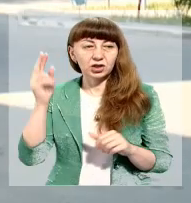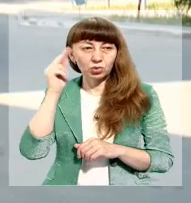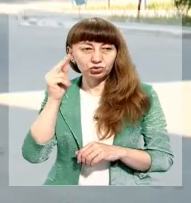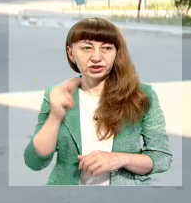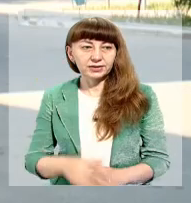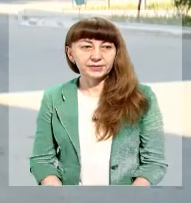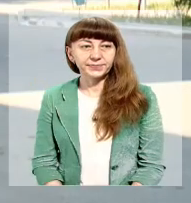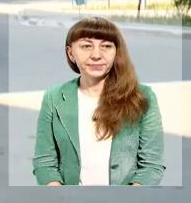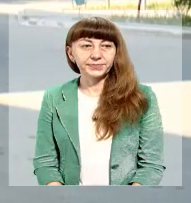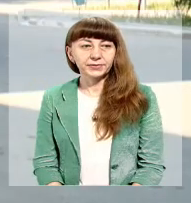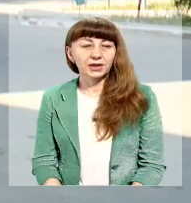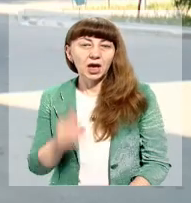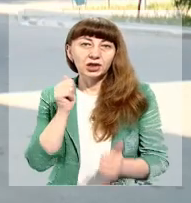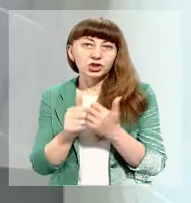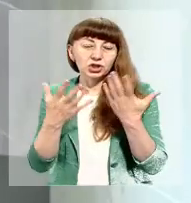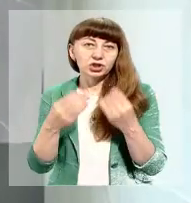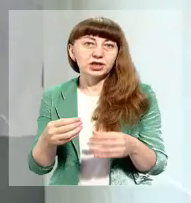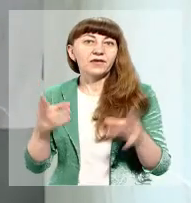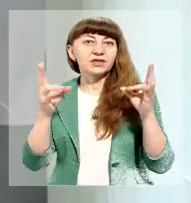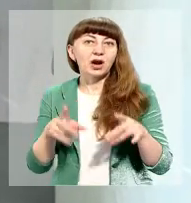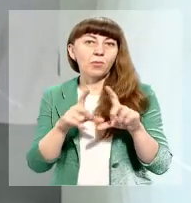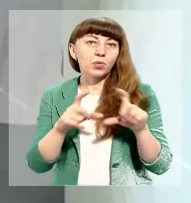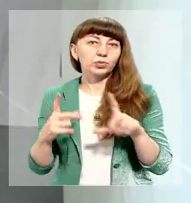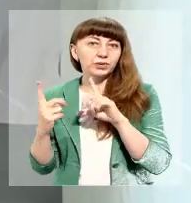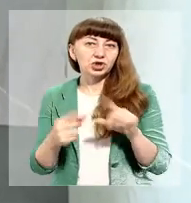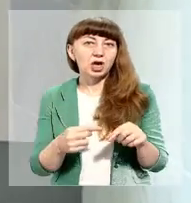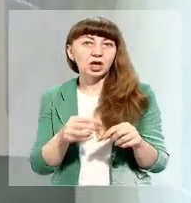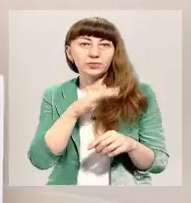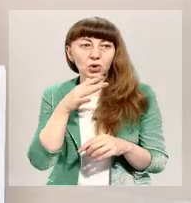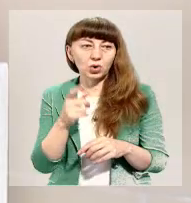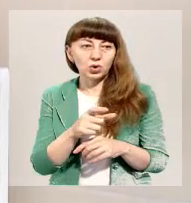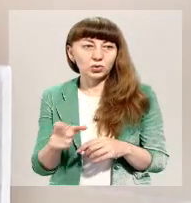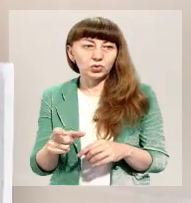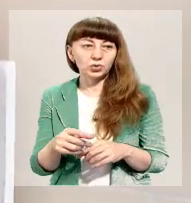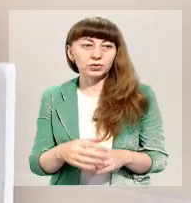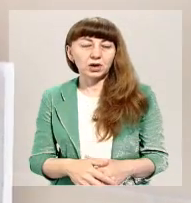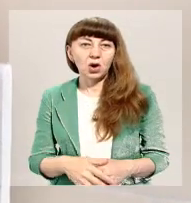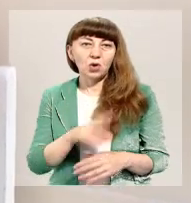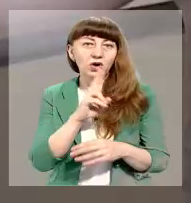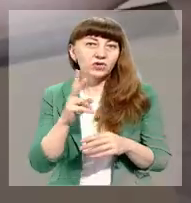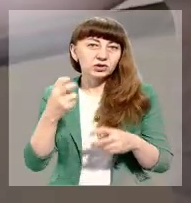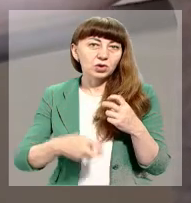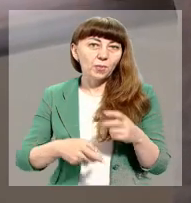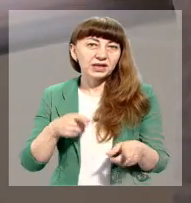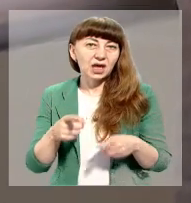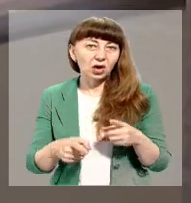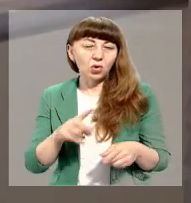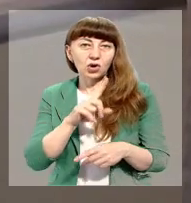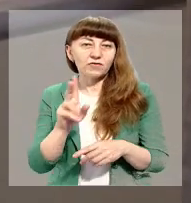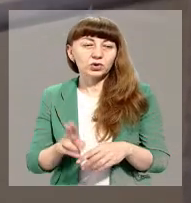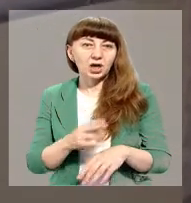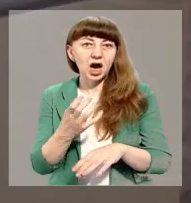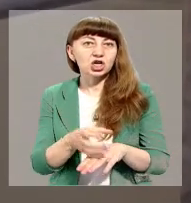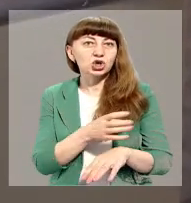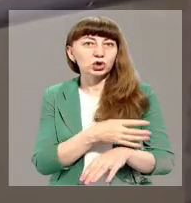Травматология орталығына күн сайын ондаған адам келеді. Біреуінің аяғы сынса, енді бірінің денесін күйік шалған. Ақ халатты абзал жандар барлығына да қол ұшын